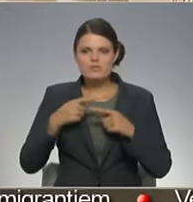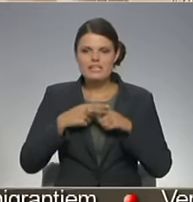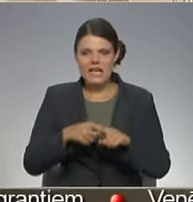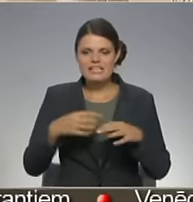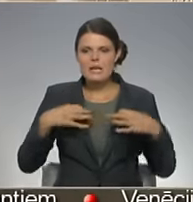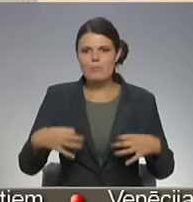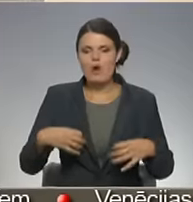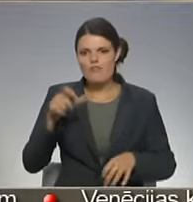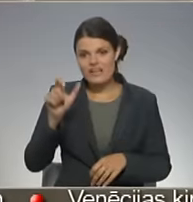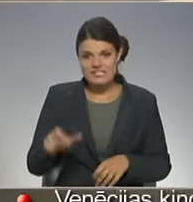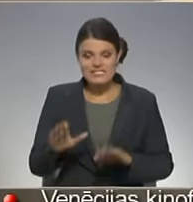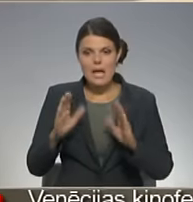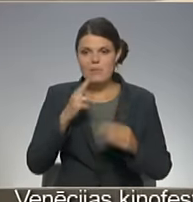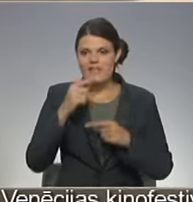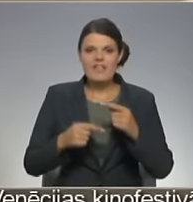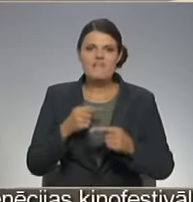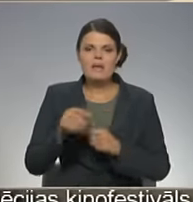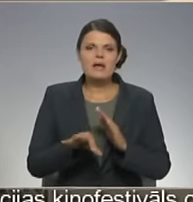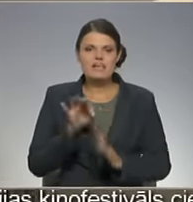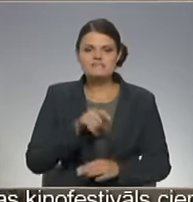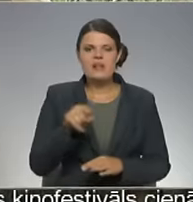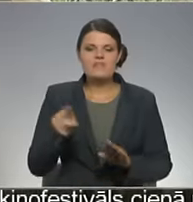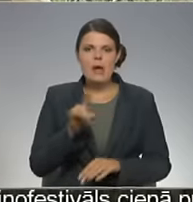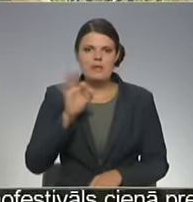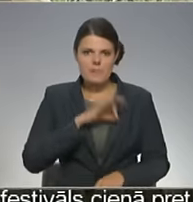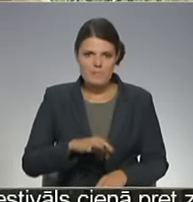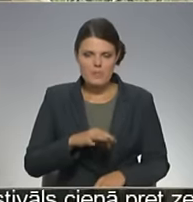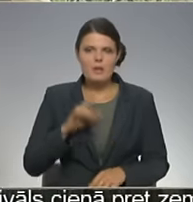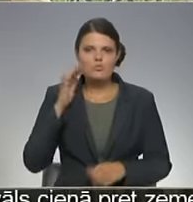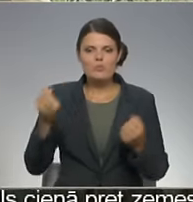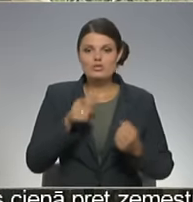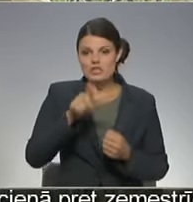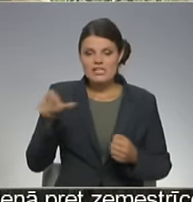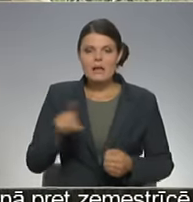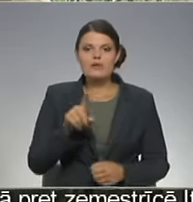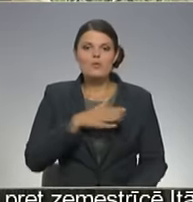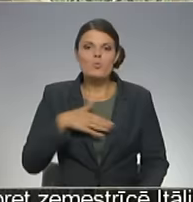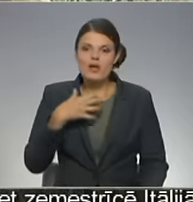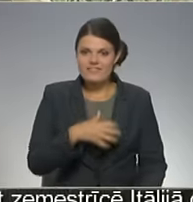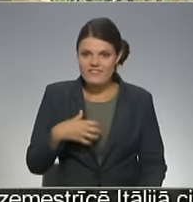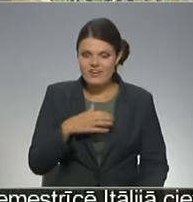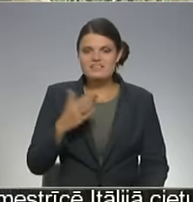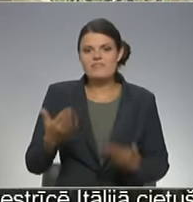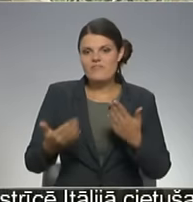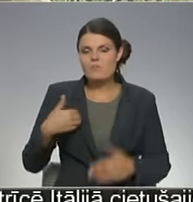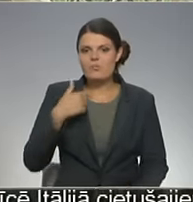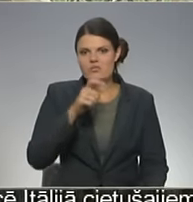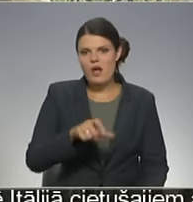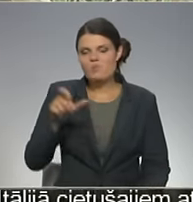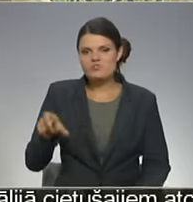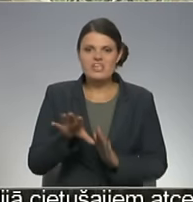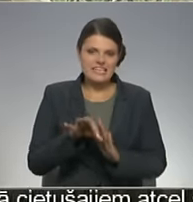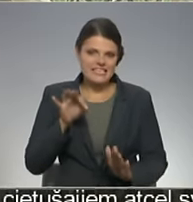tehniķa profesijas, taču nevienmēr izvēle tām par labu. Topošie darbinieki ir ļoti vajadzīgi, bet varbūt audzēkņi